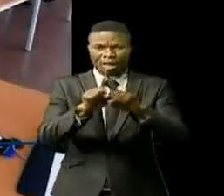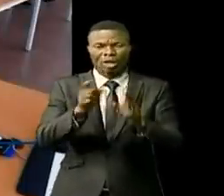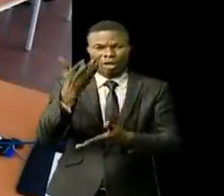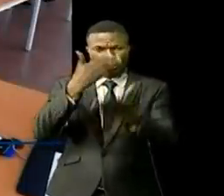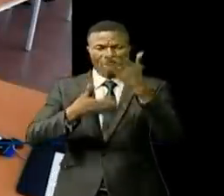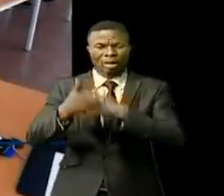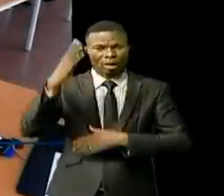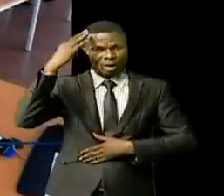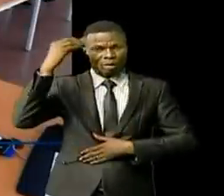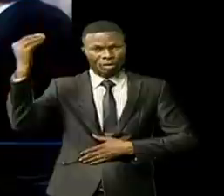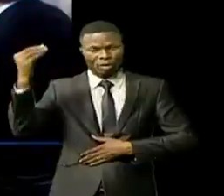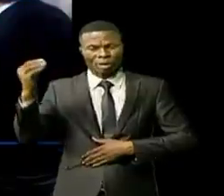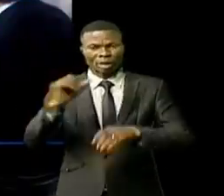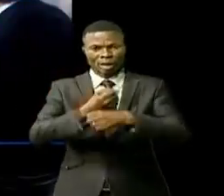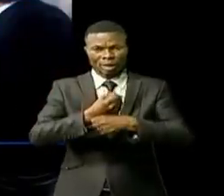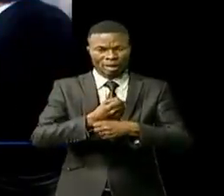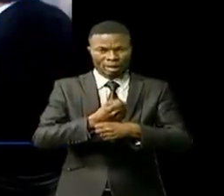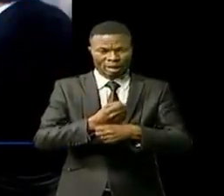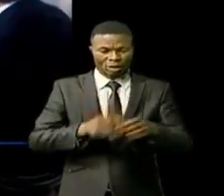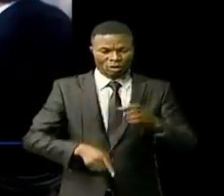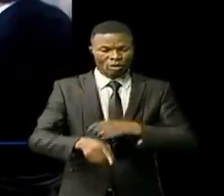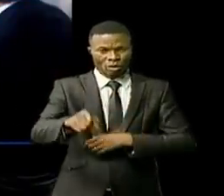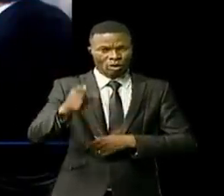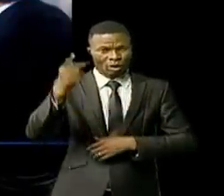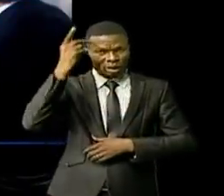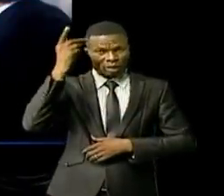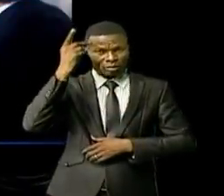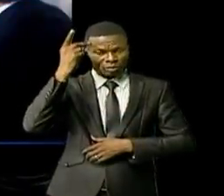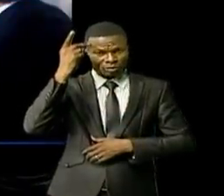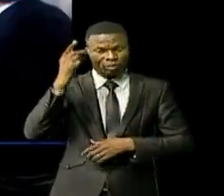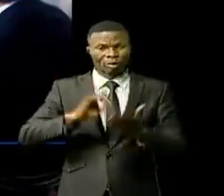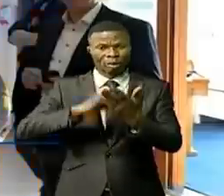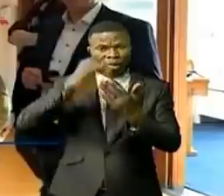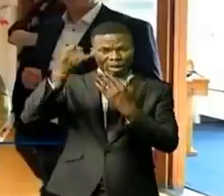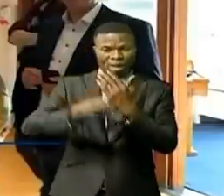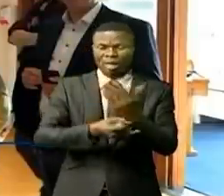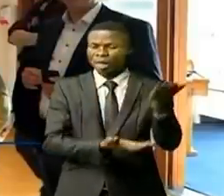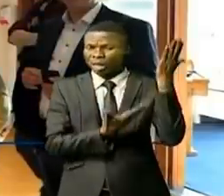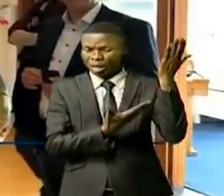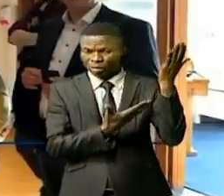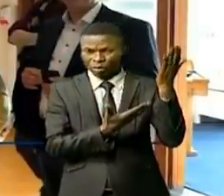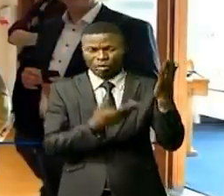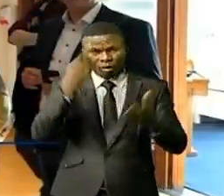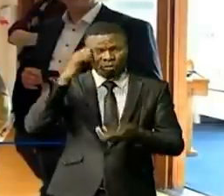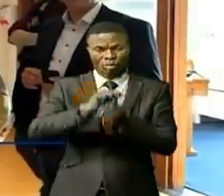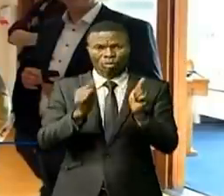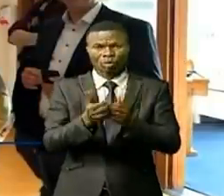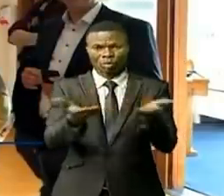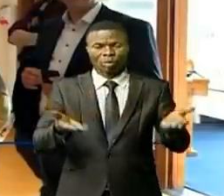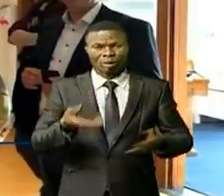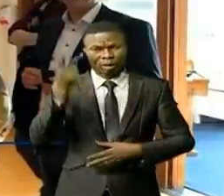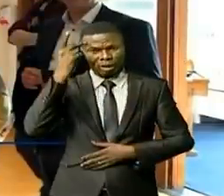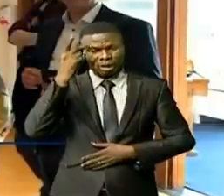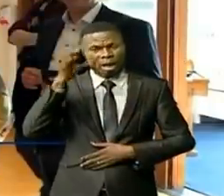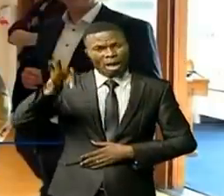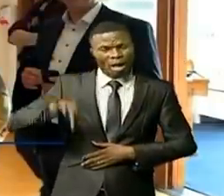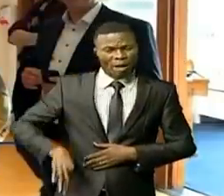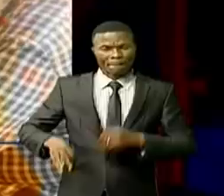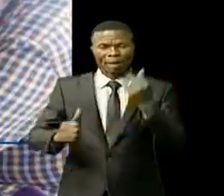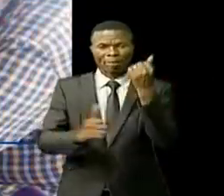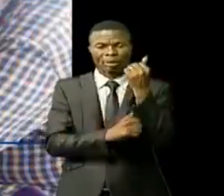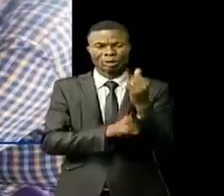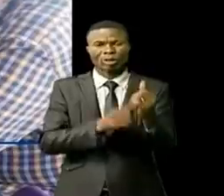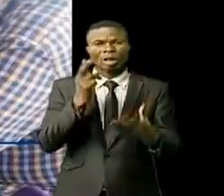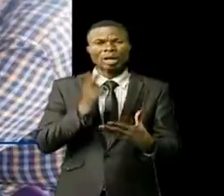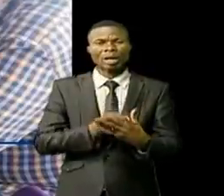d'expériences en vue d'installation d'une administration des services et des projets à impact visible sur le terrain en faveur des personnes en